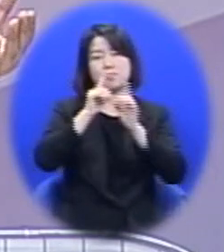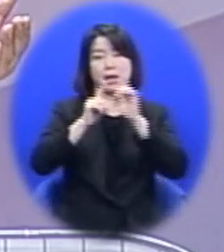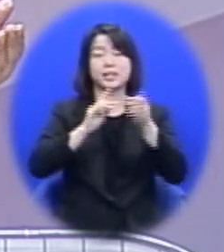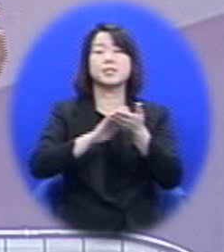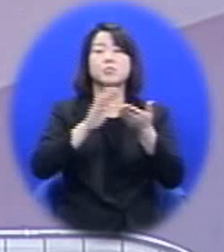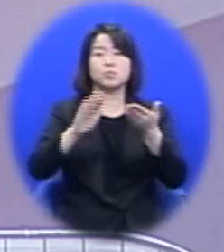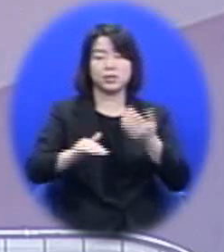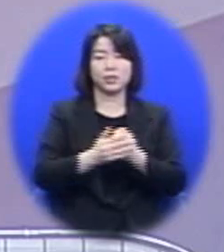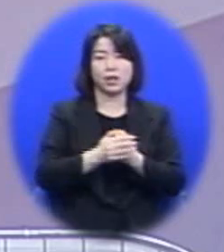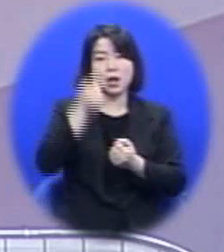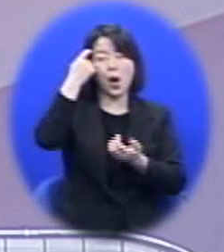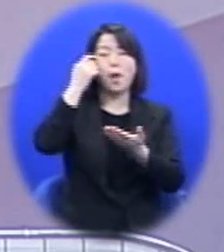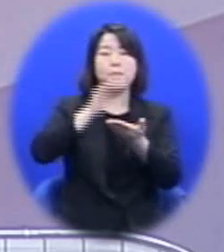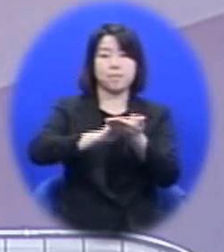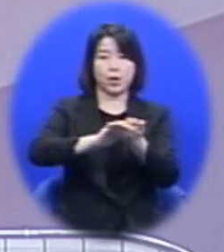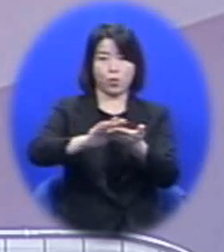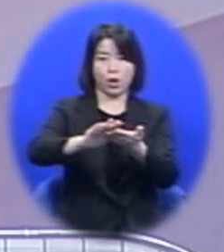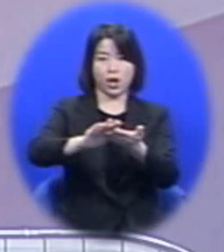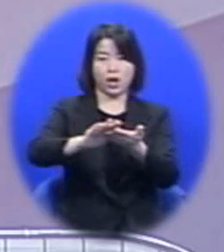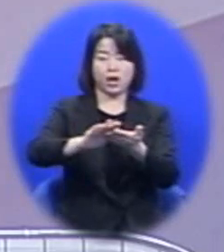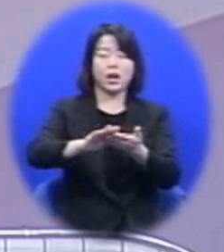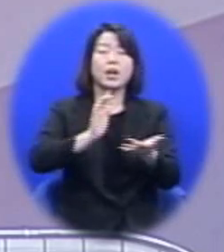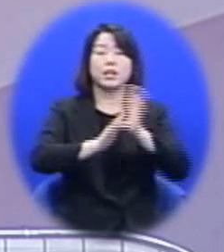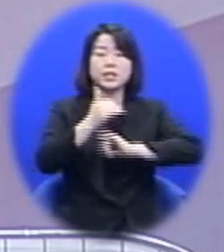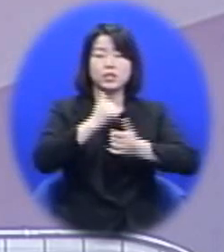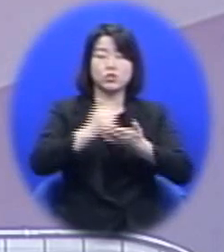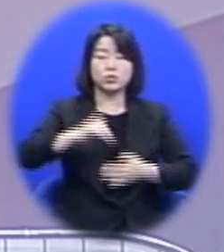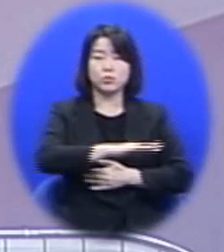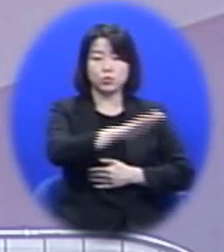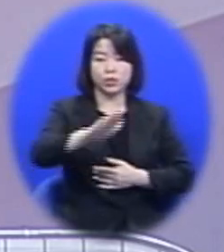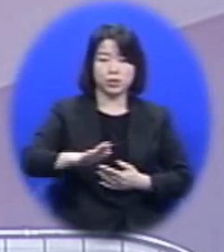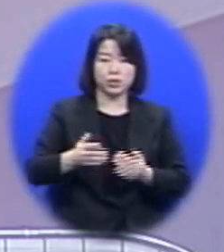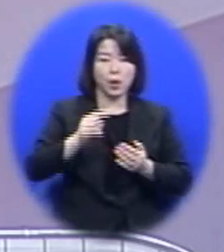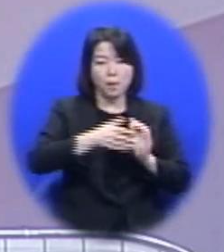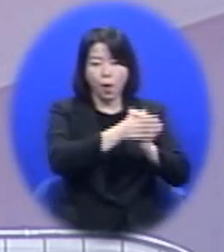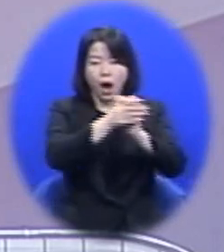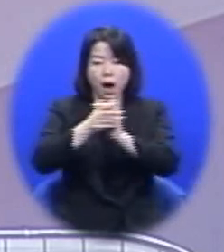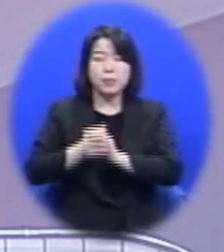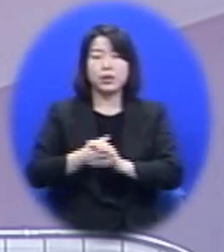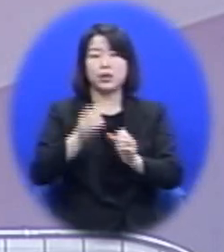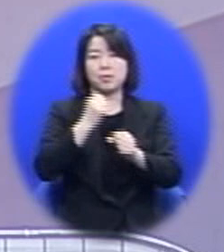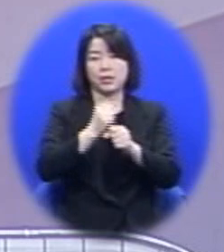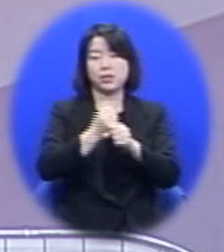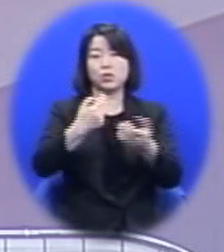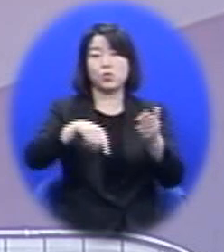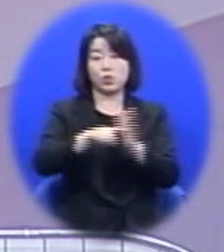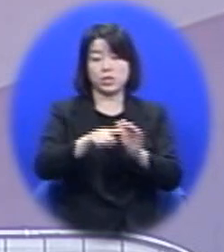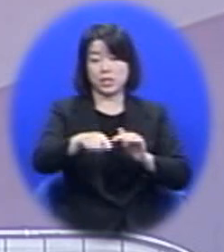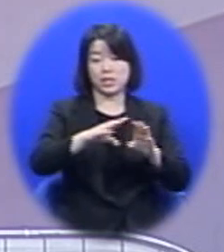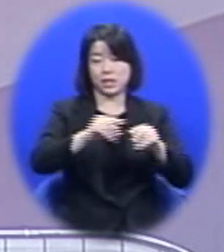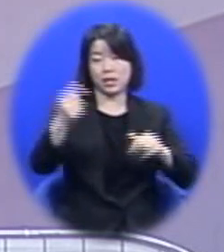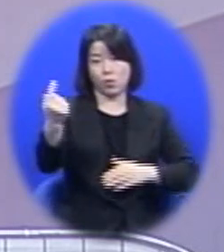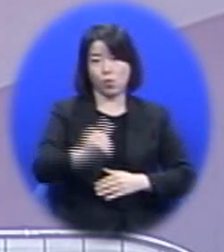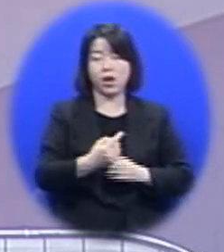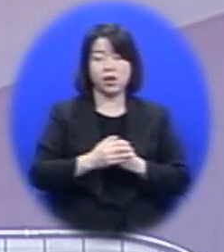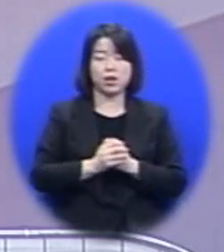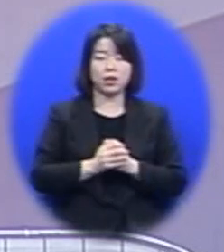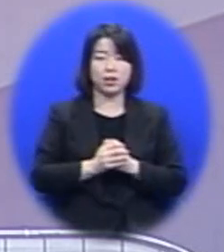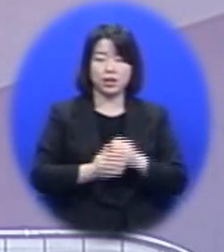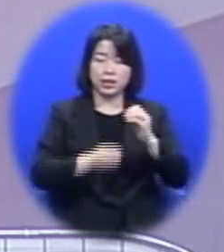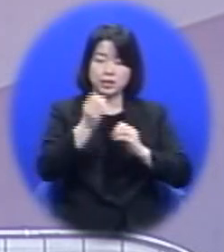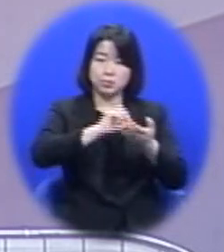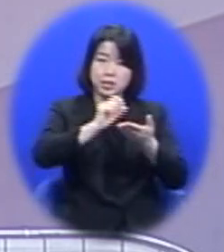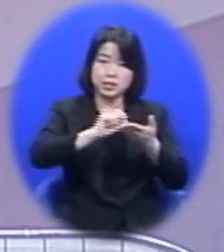평화, 예수님은 우리를 화평케 하기 위해서 이 땅에 오셨습니다. 시편 기자가 노래하는